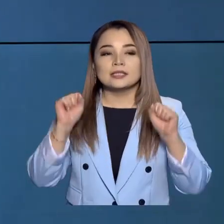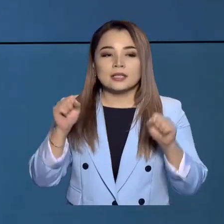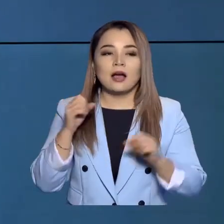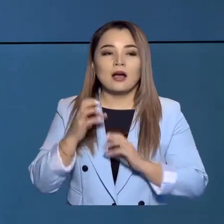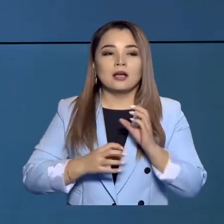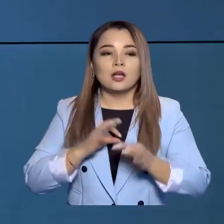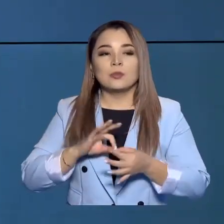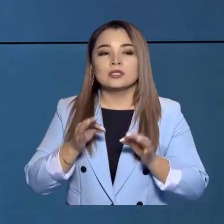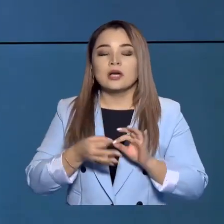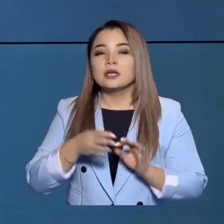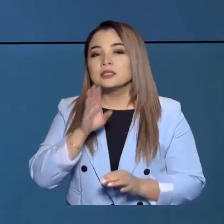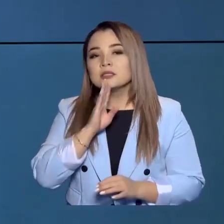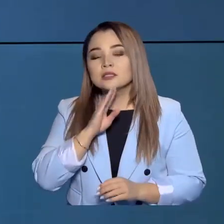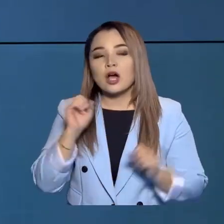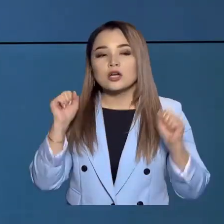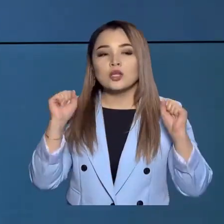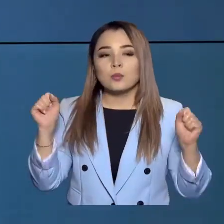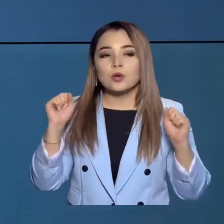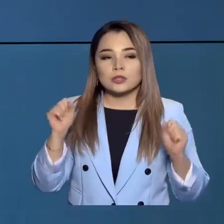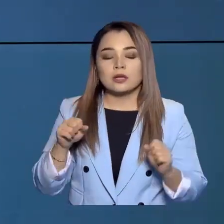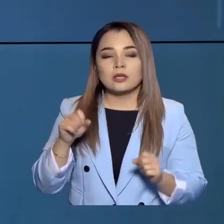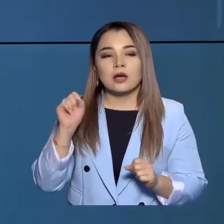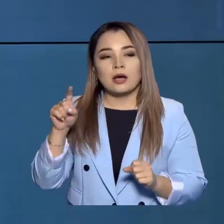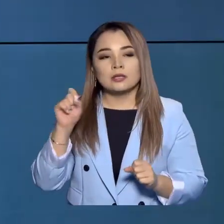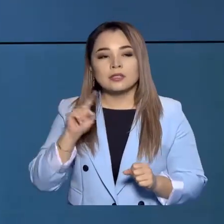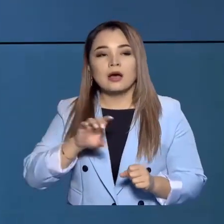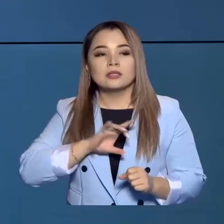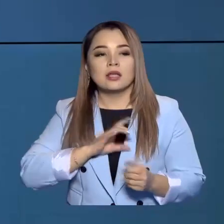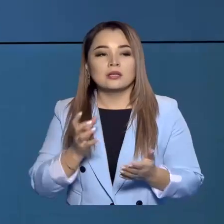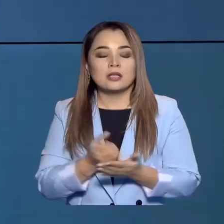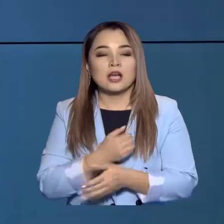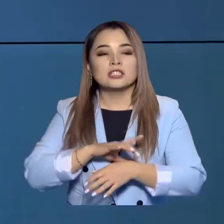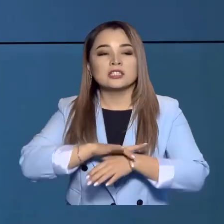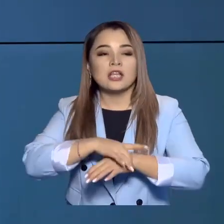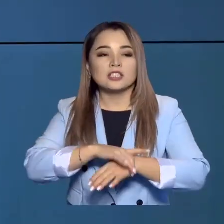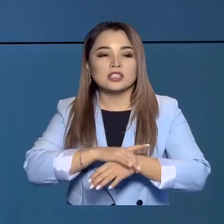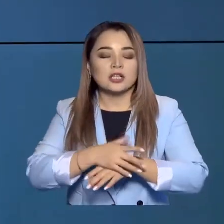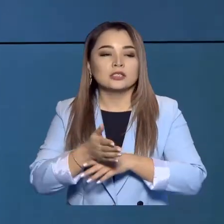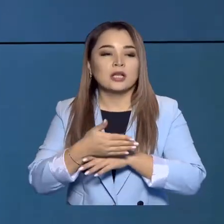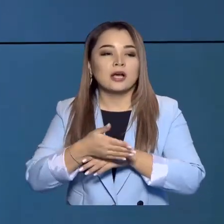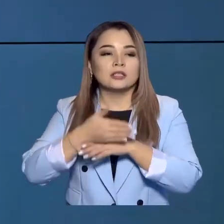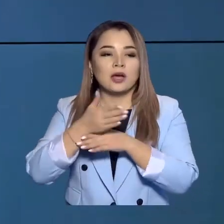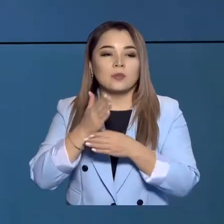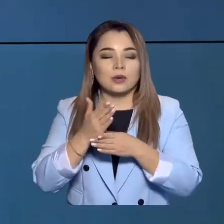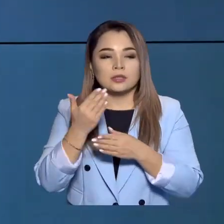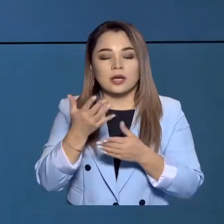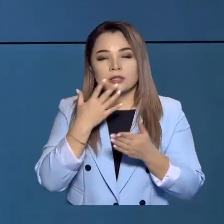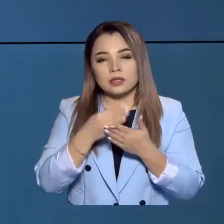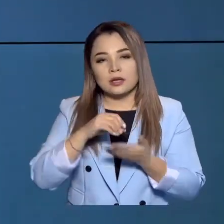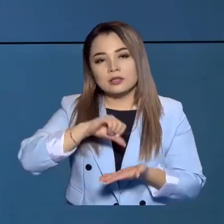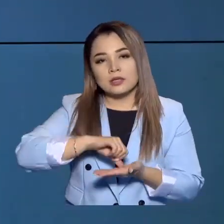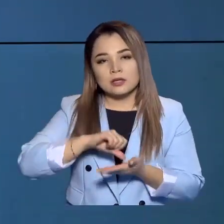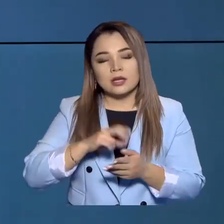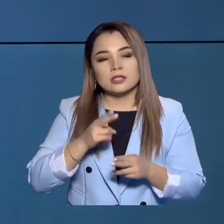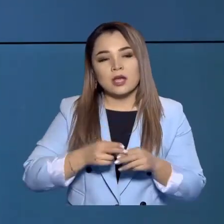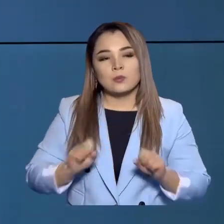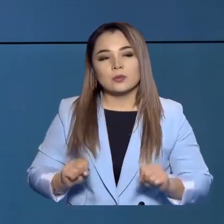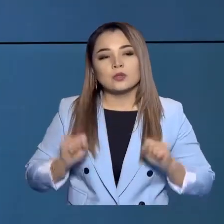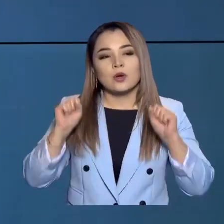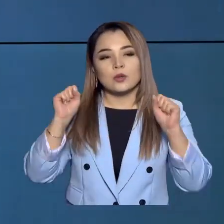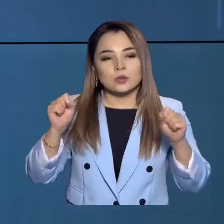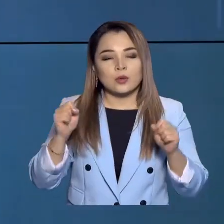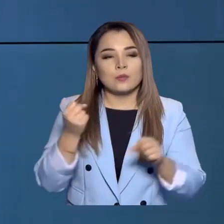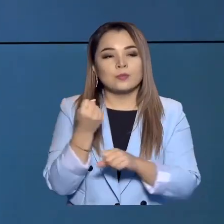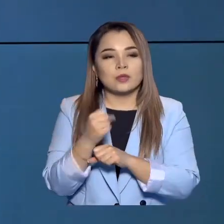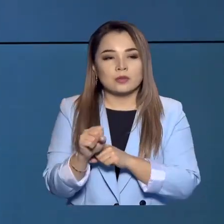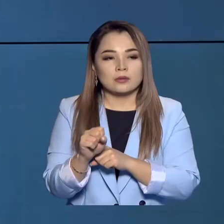әлем чемпионатында қазақстандық спортшы алтыннан алқа тақты. Ташкентте жалауын көтерген дүбірлі додада Арличан Тейзіл темір көтеруден жүлделі орынға